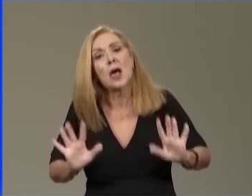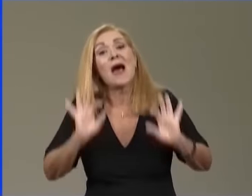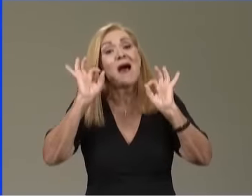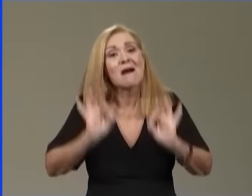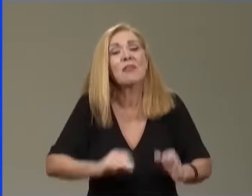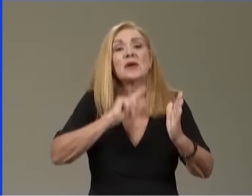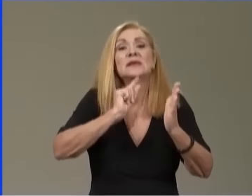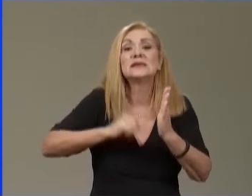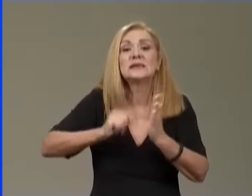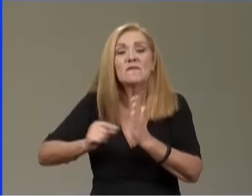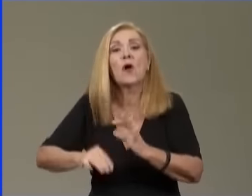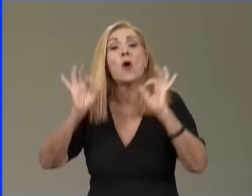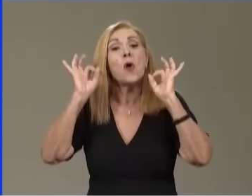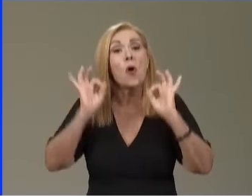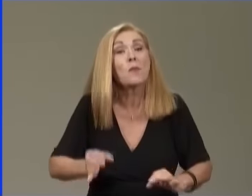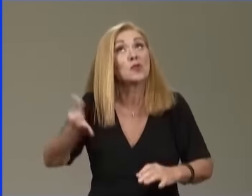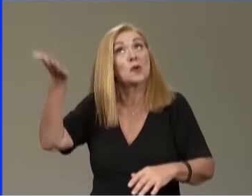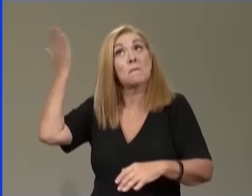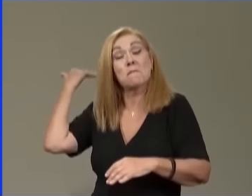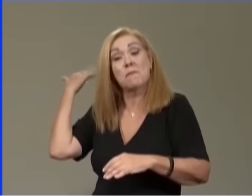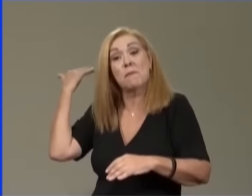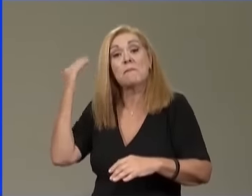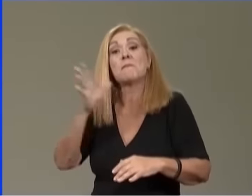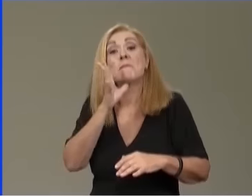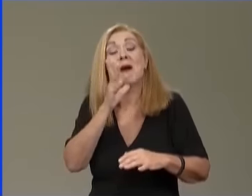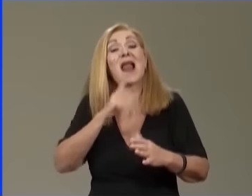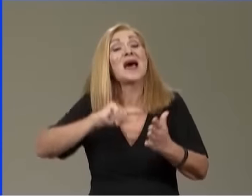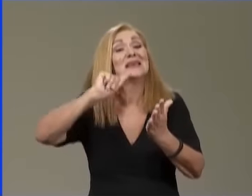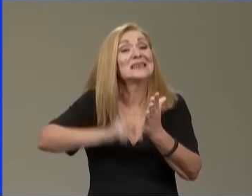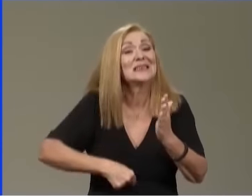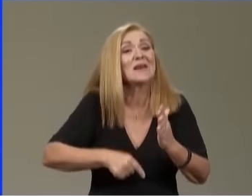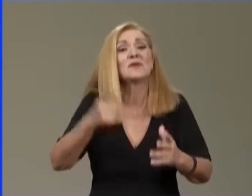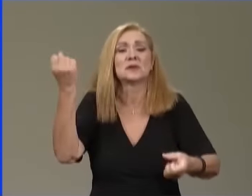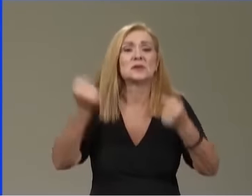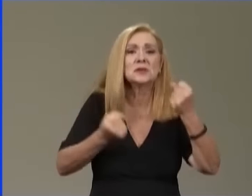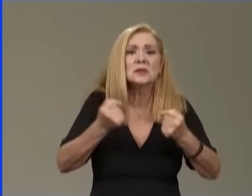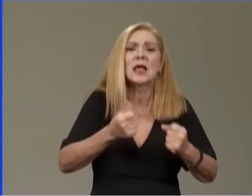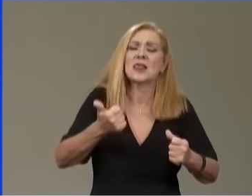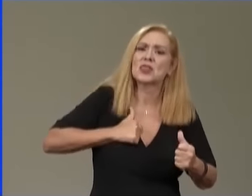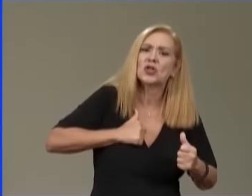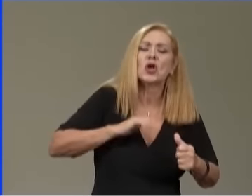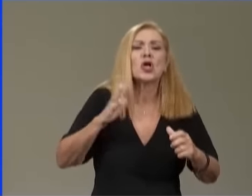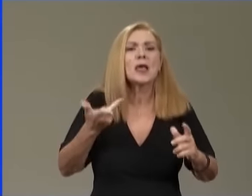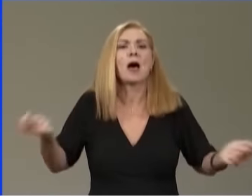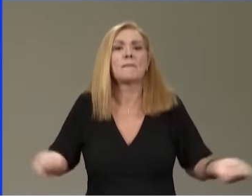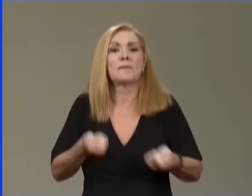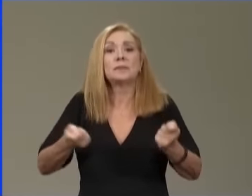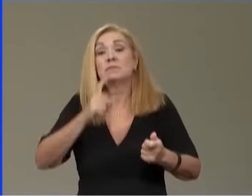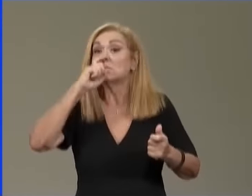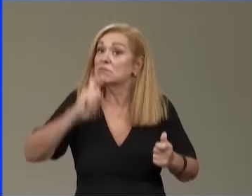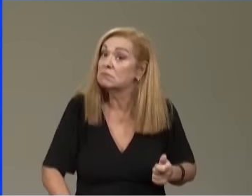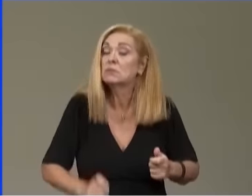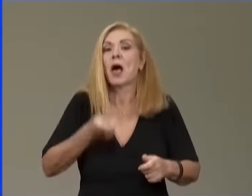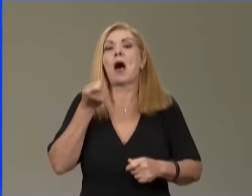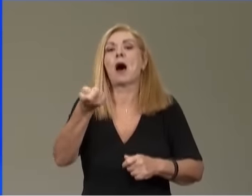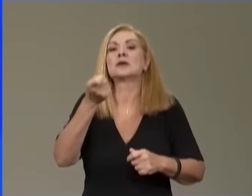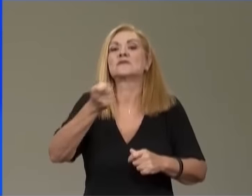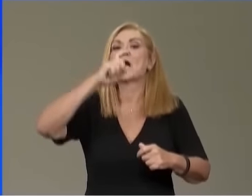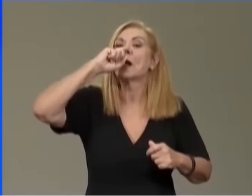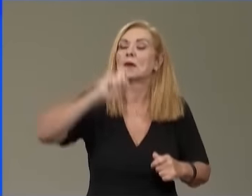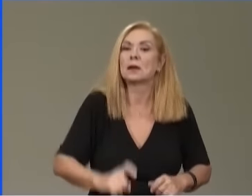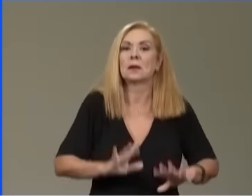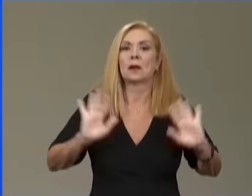για την ανανέωση παλαιάς σύμβασης οχημάτων ιδιωτικής και επαγγελματικής χρήσης. Ναι, και τα οχήματά μας πρέπει να είναι υποχρεωτικά ασφαλισμένα κατά